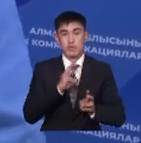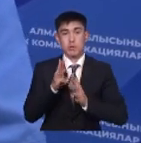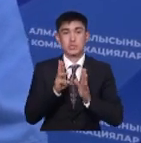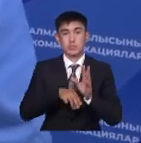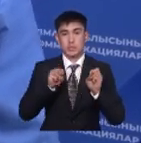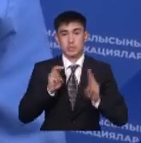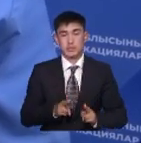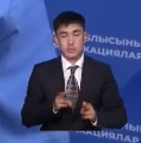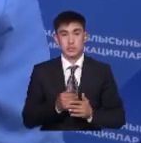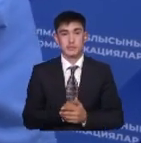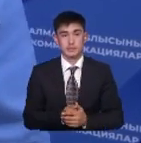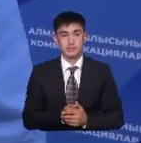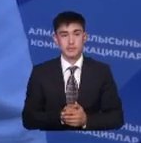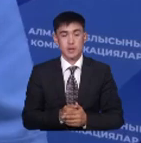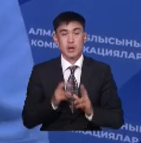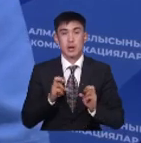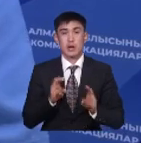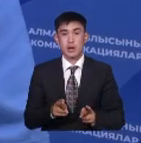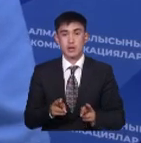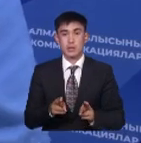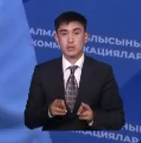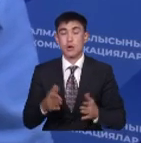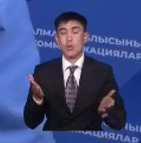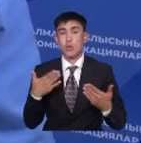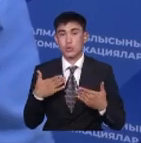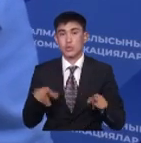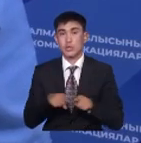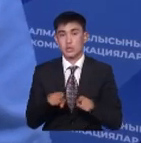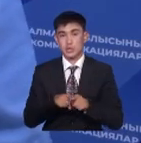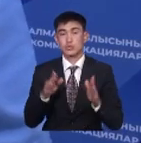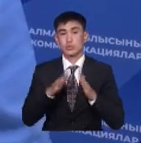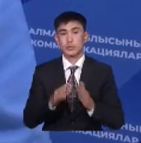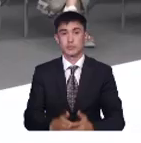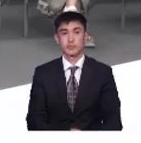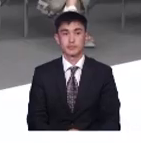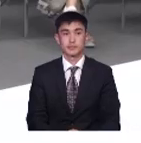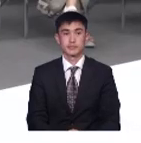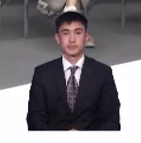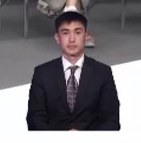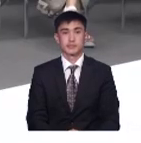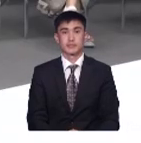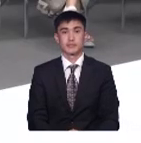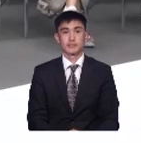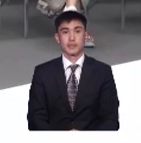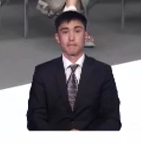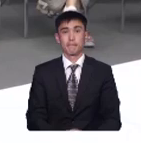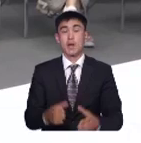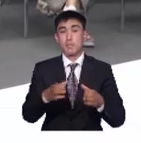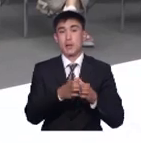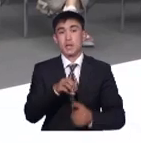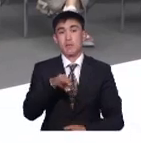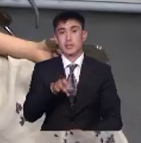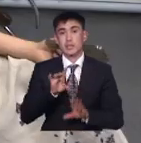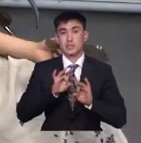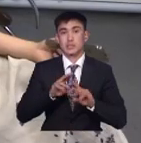пожарной безопасности как на отдыхе, так и в быту. В свою очередь, представитель партии